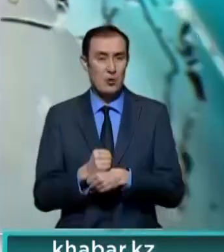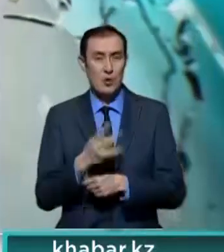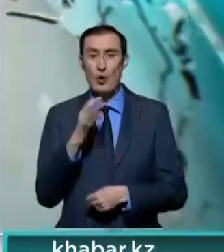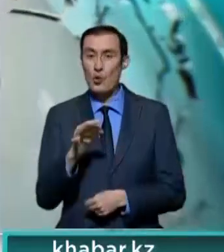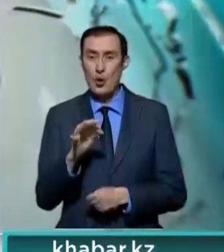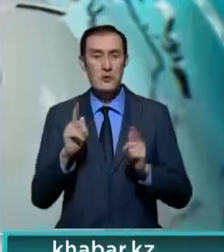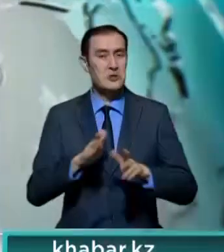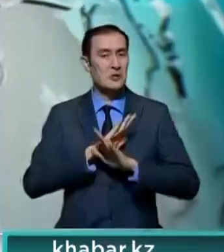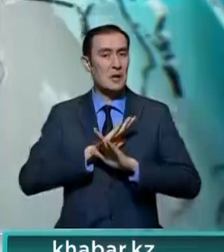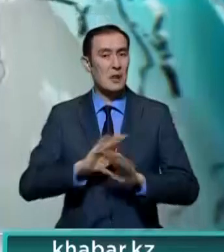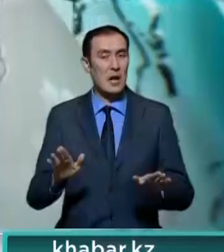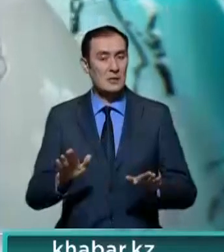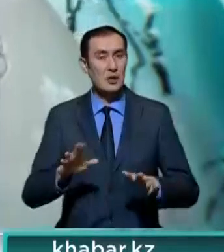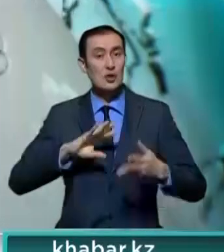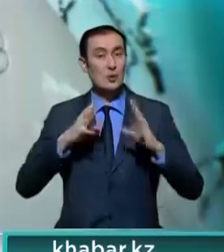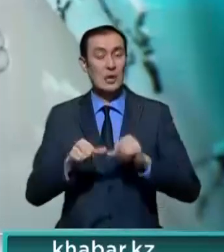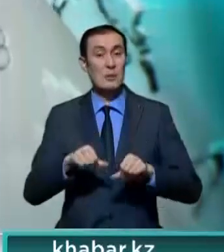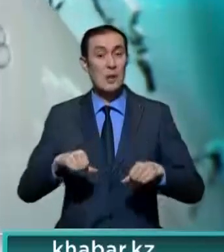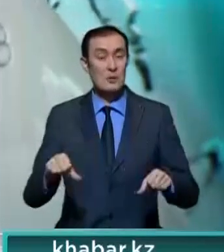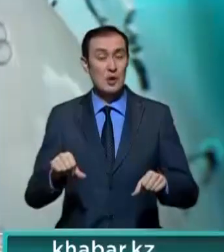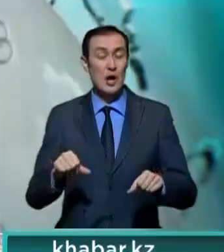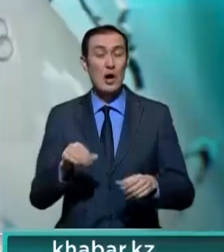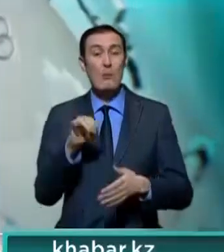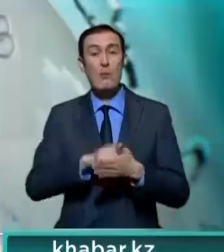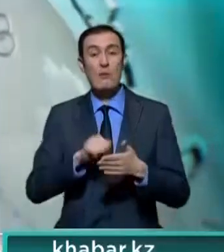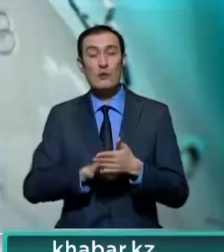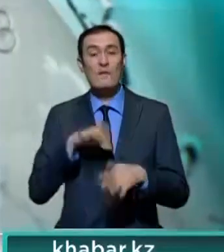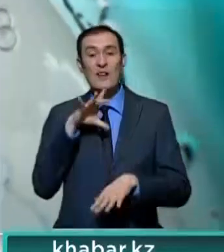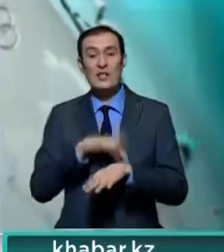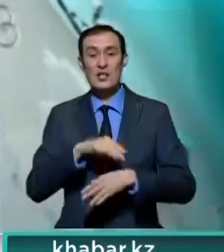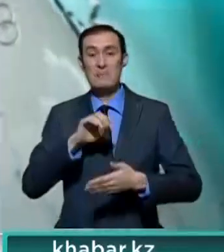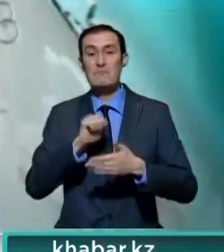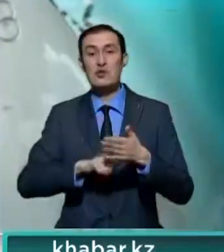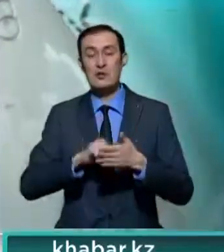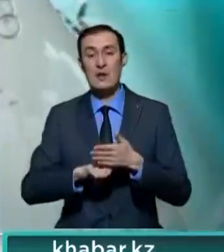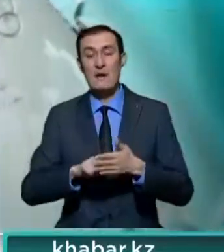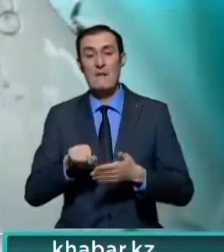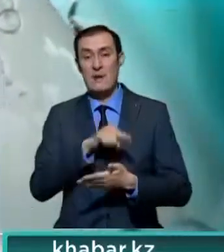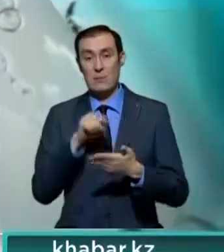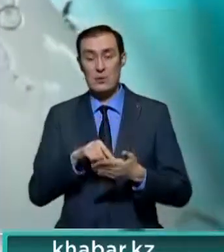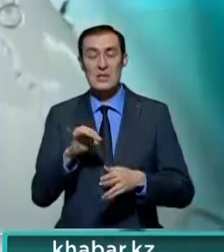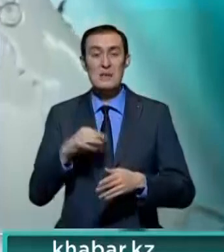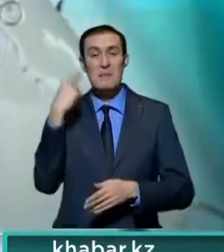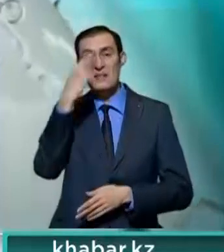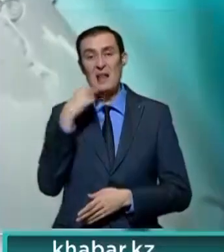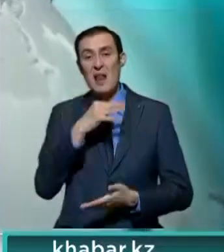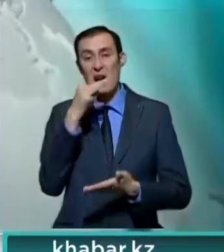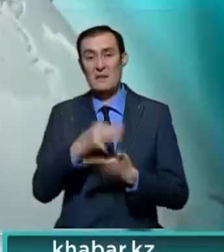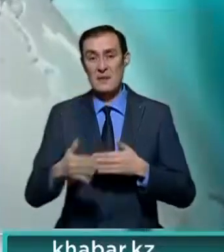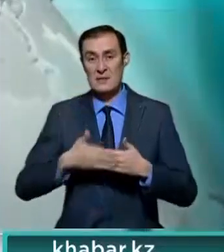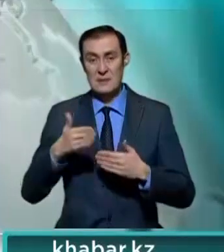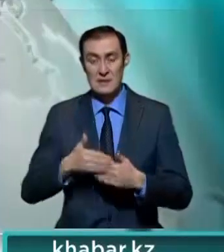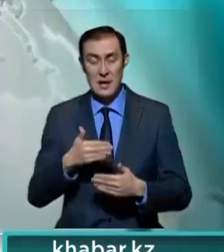но не согласна с некоторыми выводами комиссии в отношении фактических обстоятельств дела, а также персональной